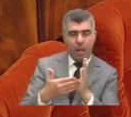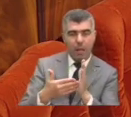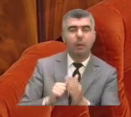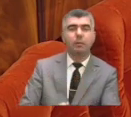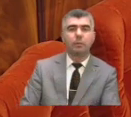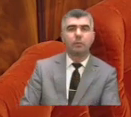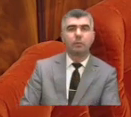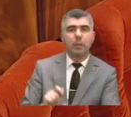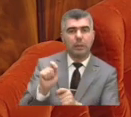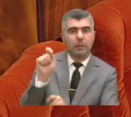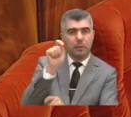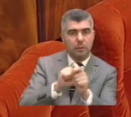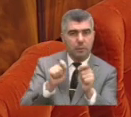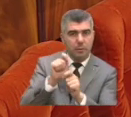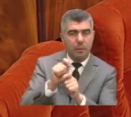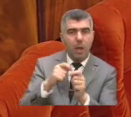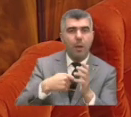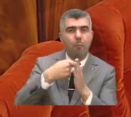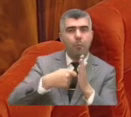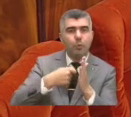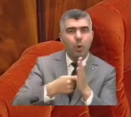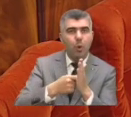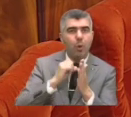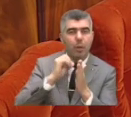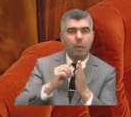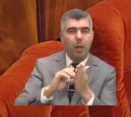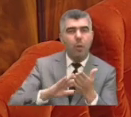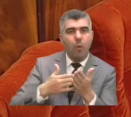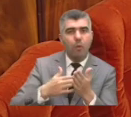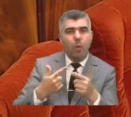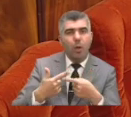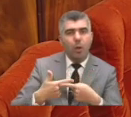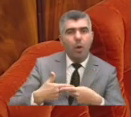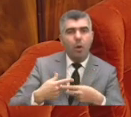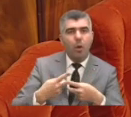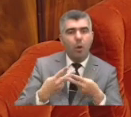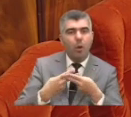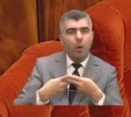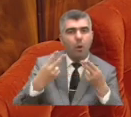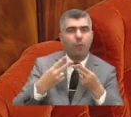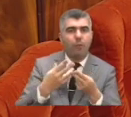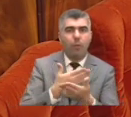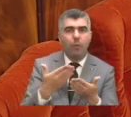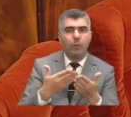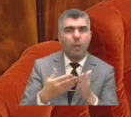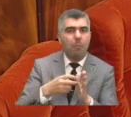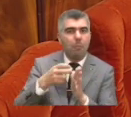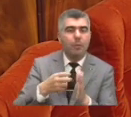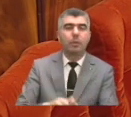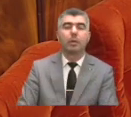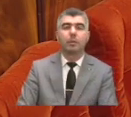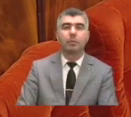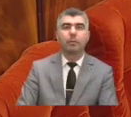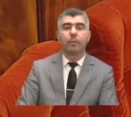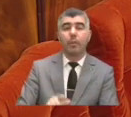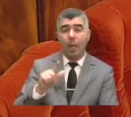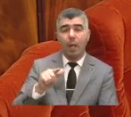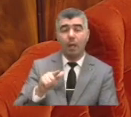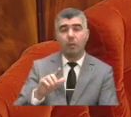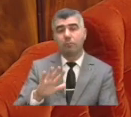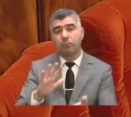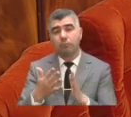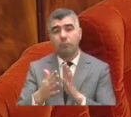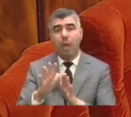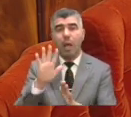انجاز مجموعه من المشاريع المهيكله مكنت من تطوير عروض وجوده خدمات النقل، حيث تم نقل ما يفوق